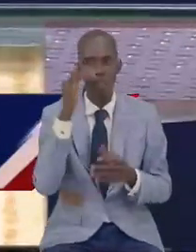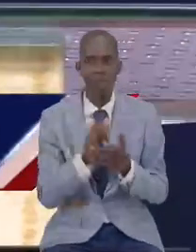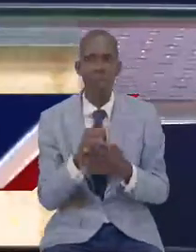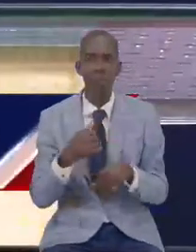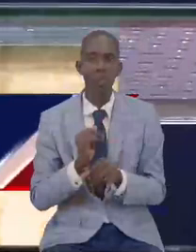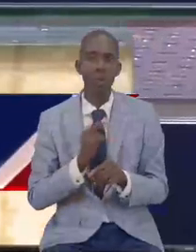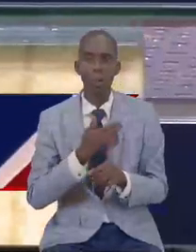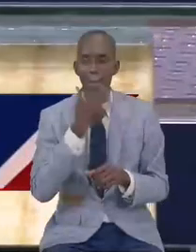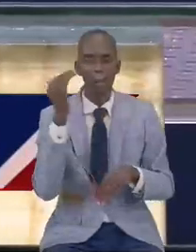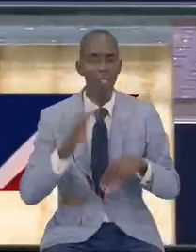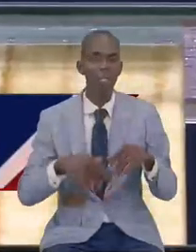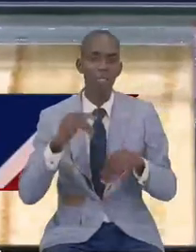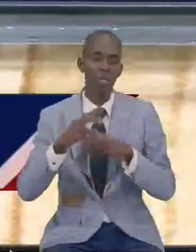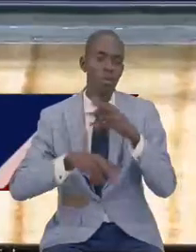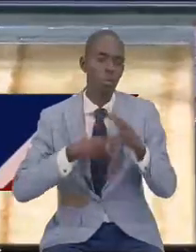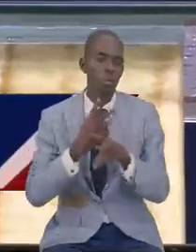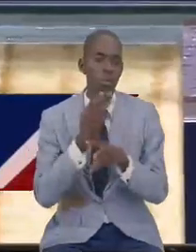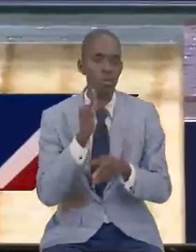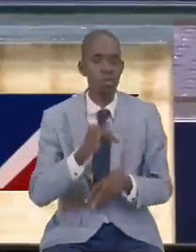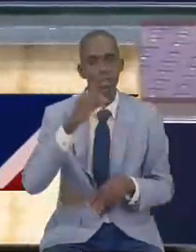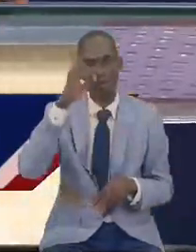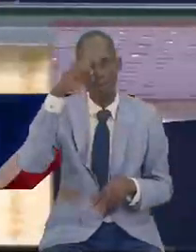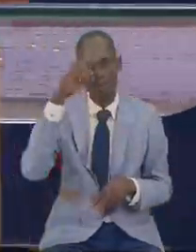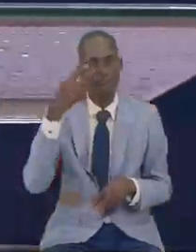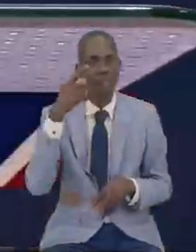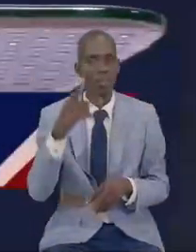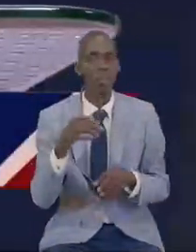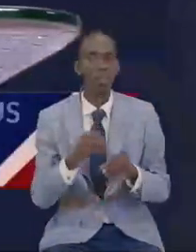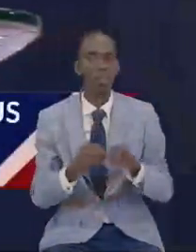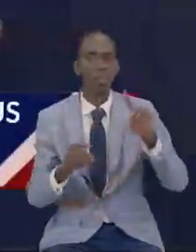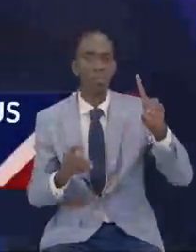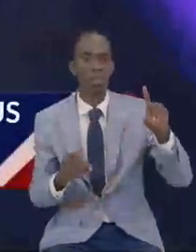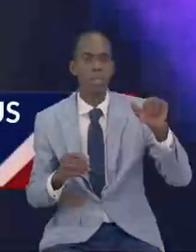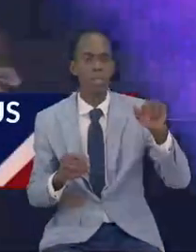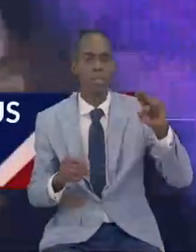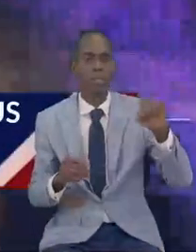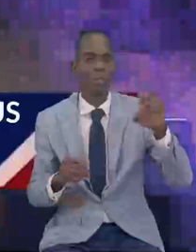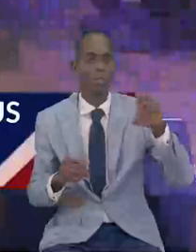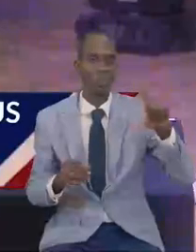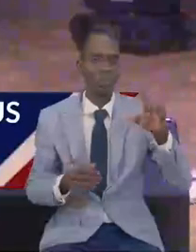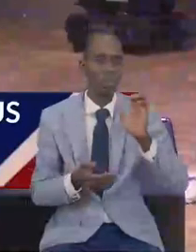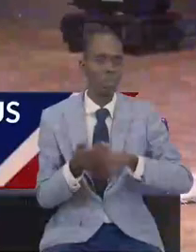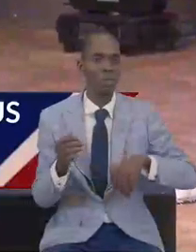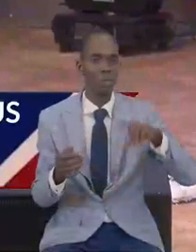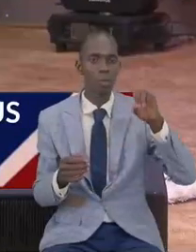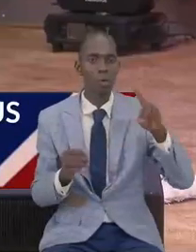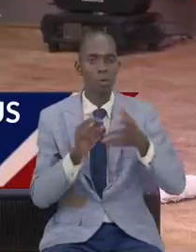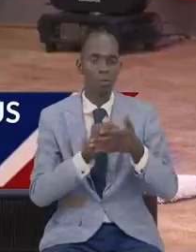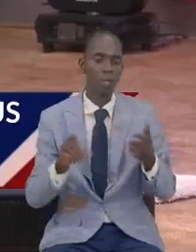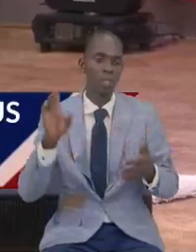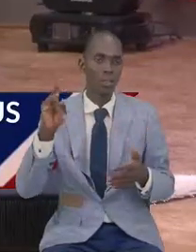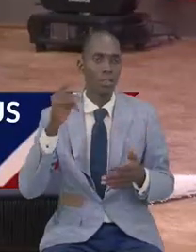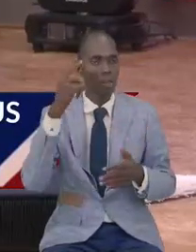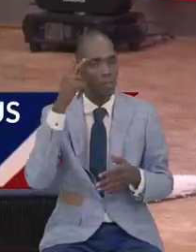du monde. Et nous allons à Daniel chapitre 1,